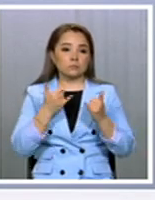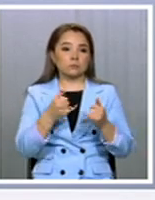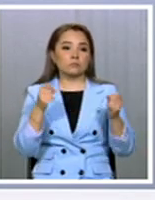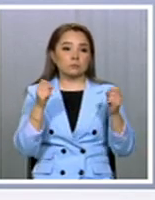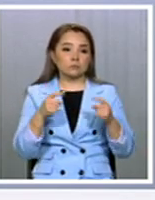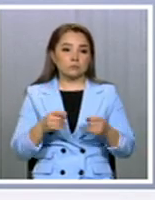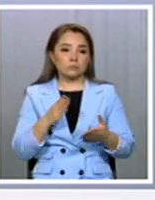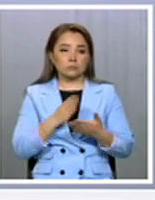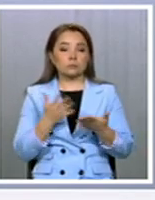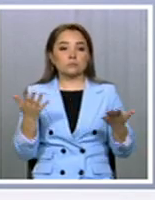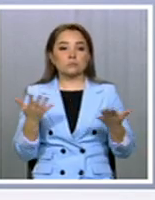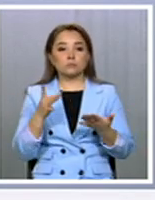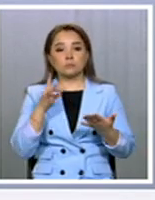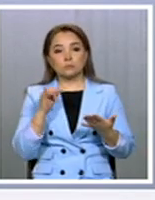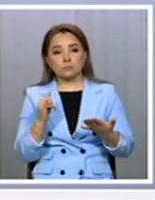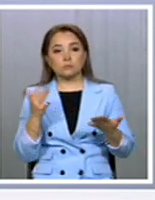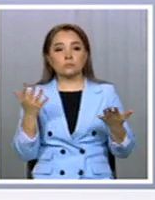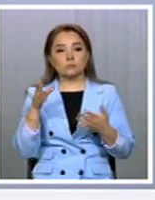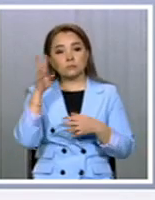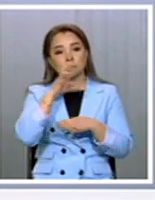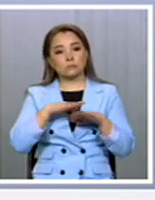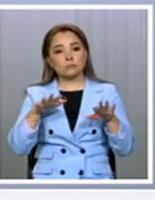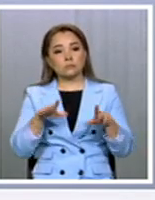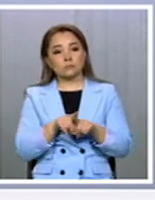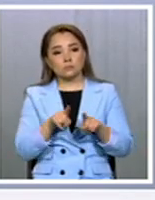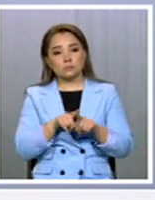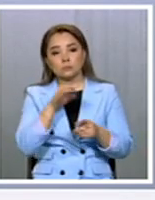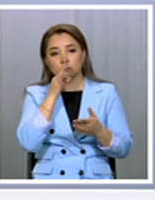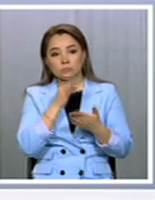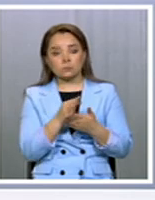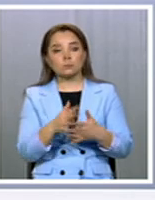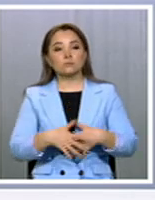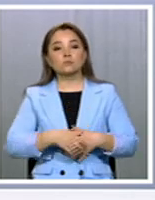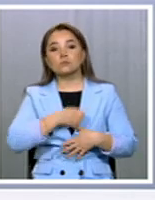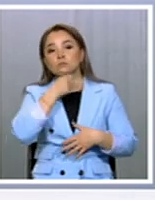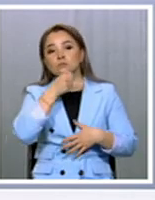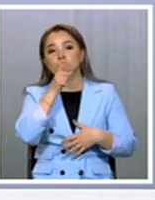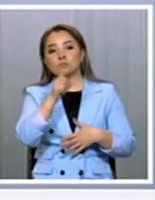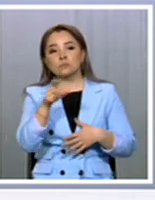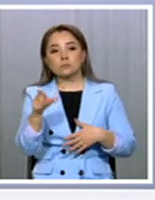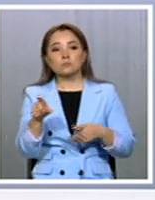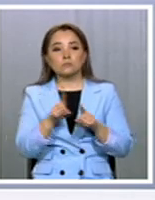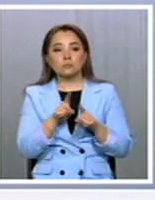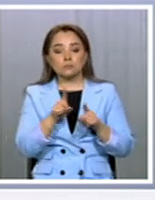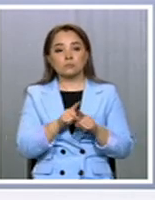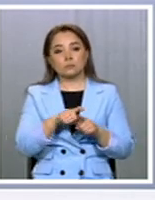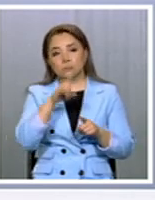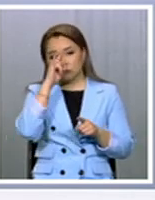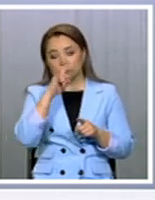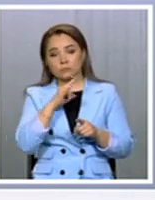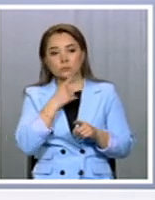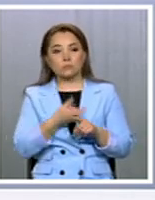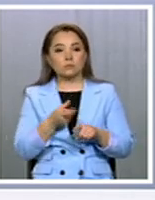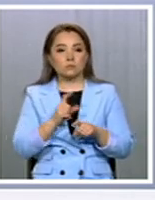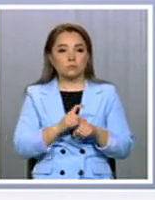Ол қай рудан, қай елден болмасын, үлкен адамды қазақтар өте қатты